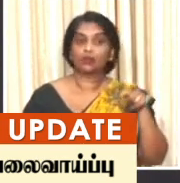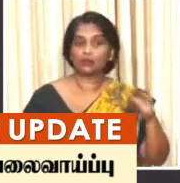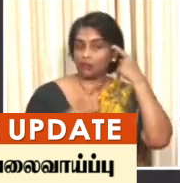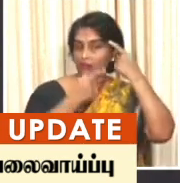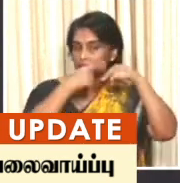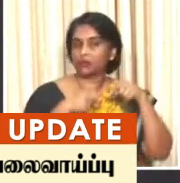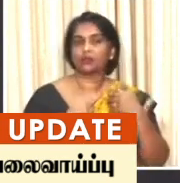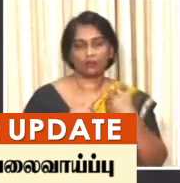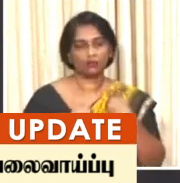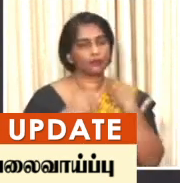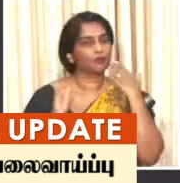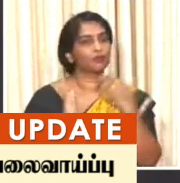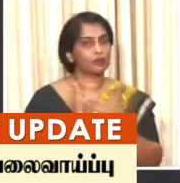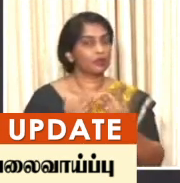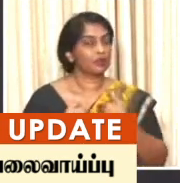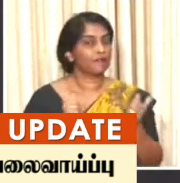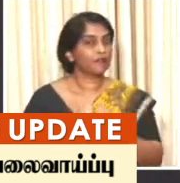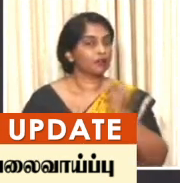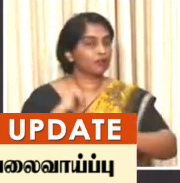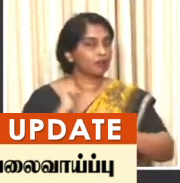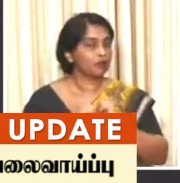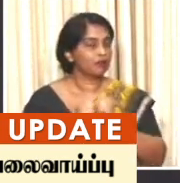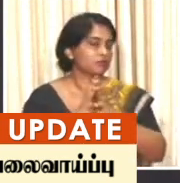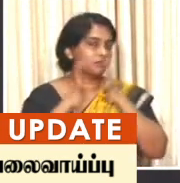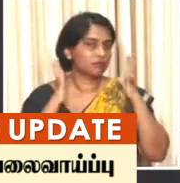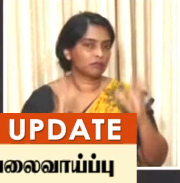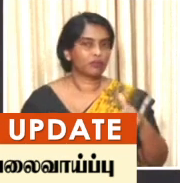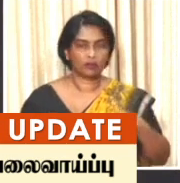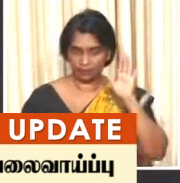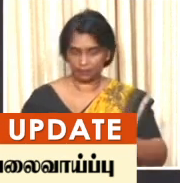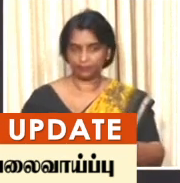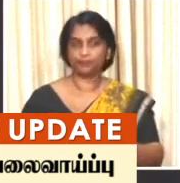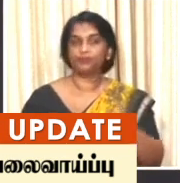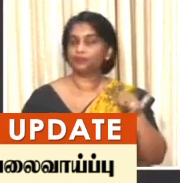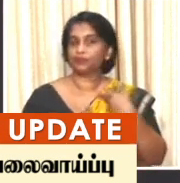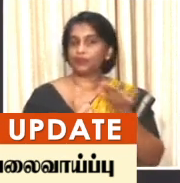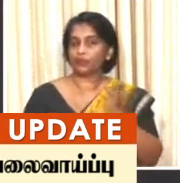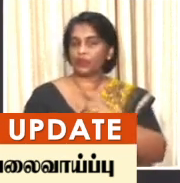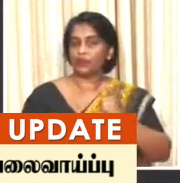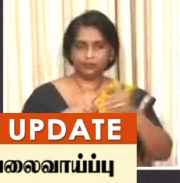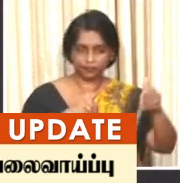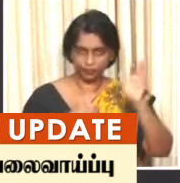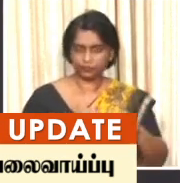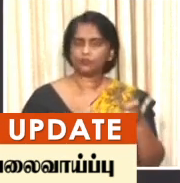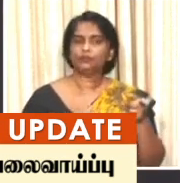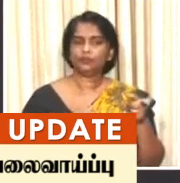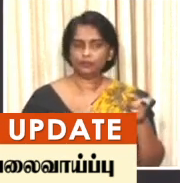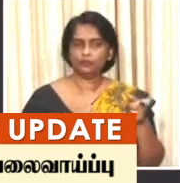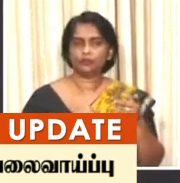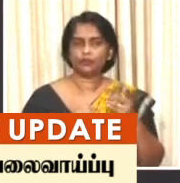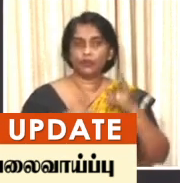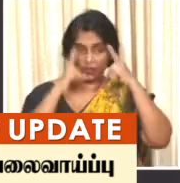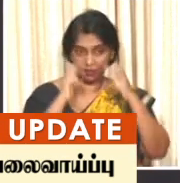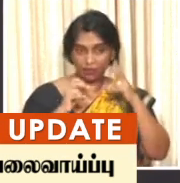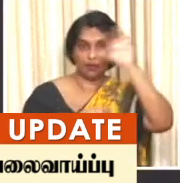කාරණාව ඉඳගෙන අපි මේ සම්බන්ධයෙන් අපිට කළ හැකි කාර්යදාමයන් විශාල වශයෙන් මේ වෙනකොට ක්‍රියාත්මක කරලා තියෙනවා. මොකද පහුගිය කාලවකවාන වෙනකොට මිඩ්ල් ඊස්ට්